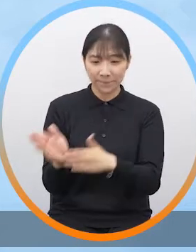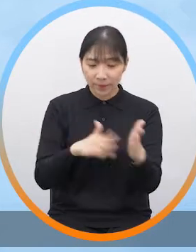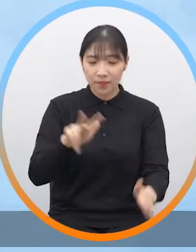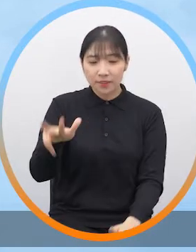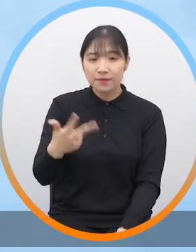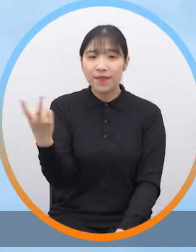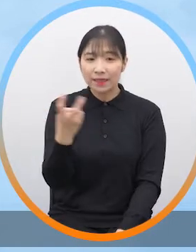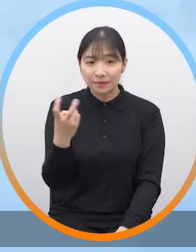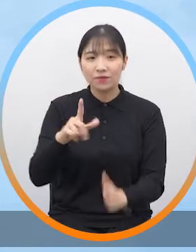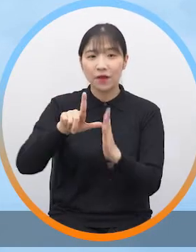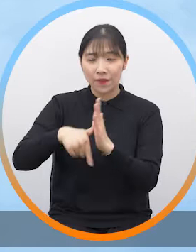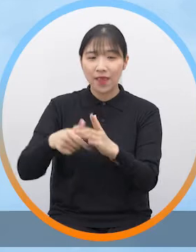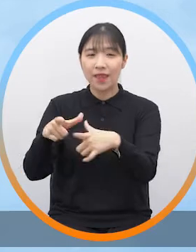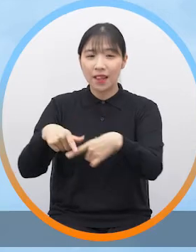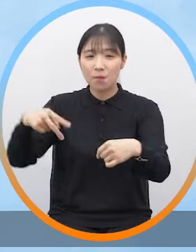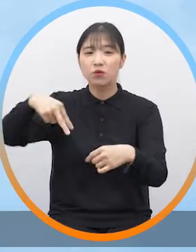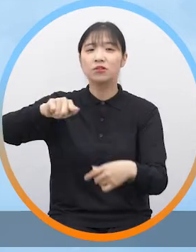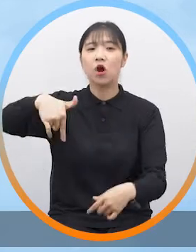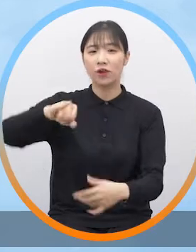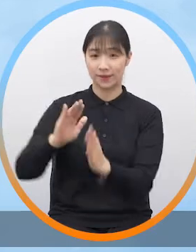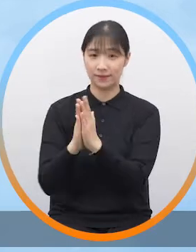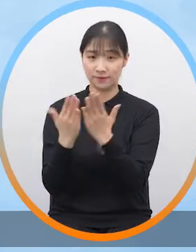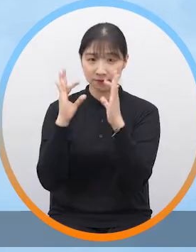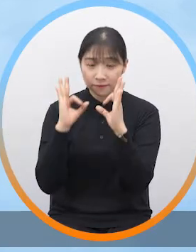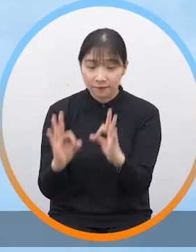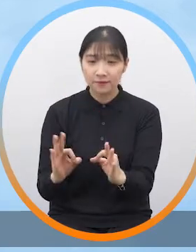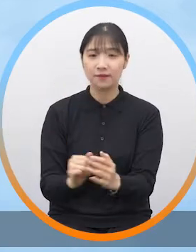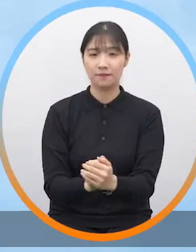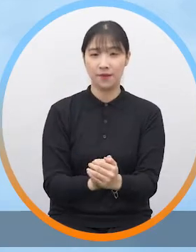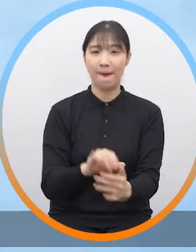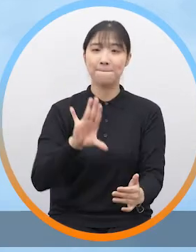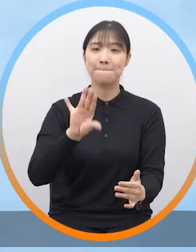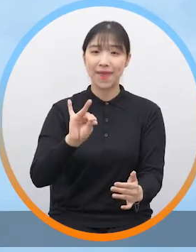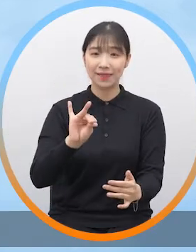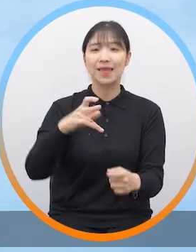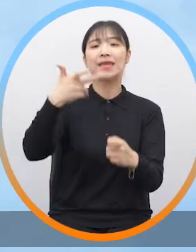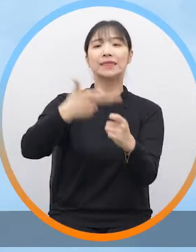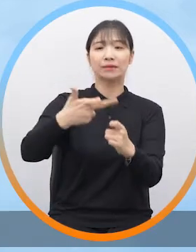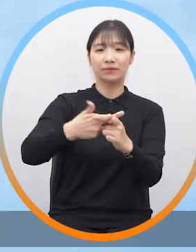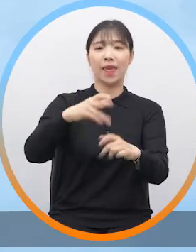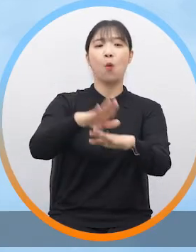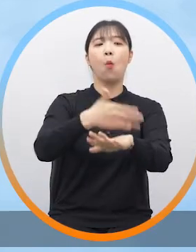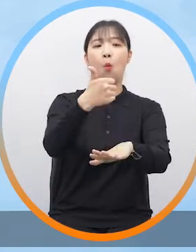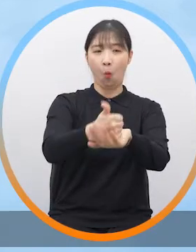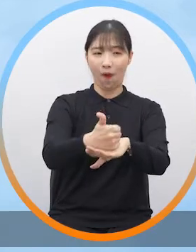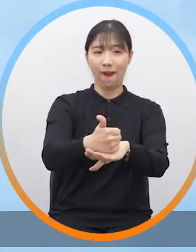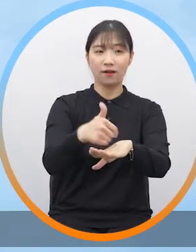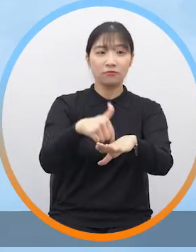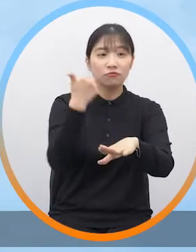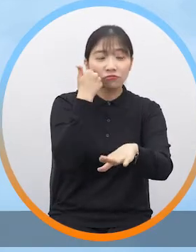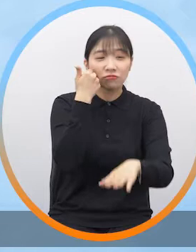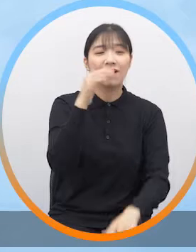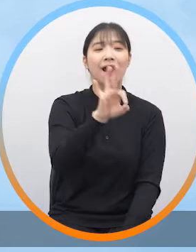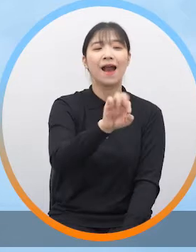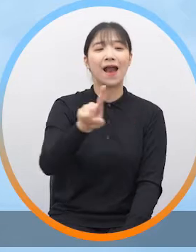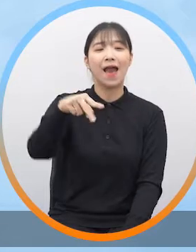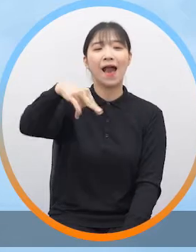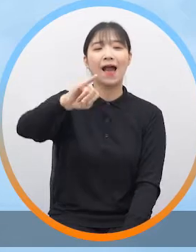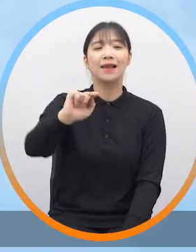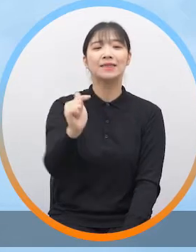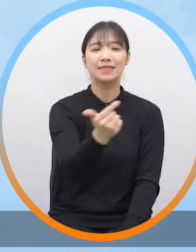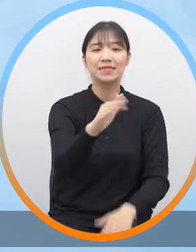720년에 편찬된 일본 서기에는 백제 제17대 왕입니다. 와신왕